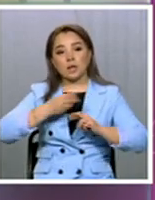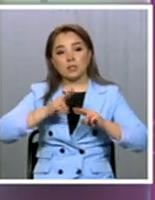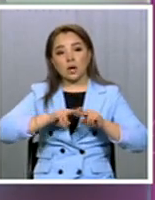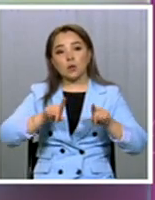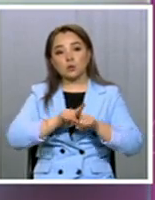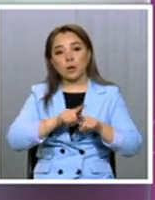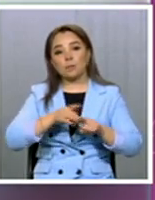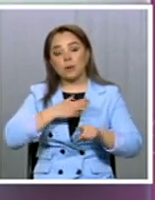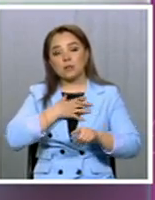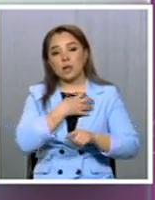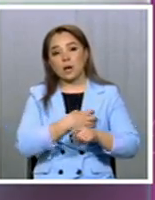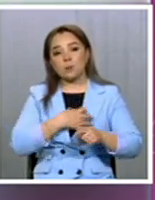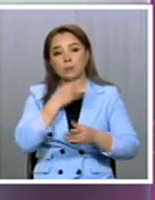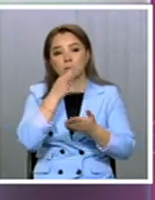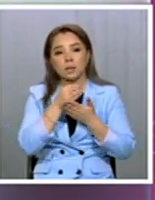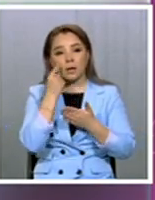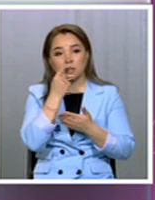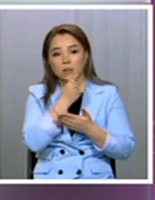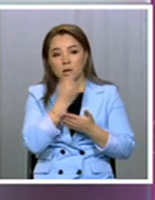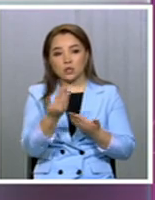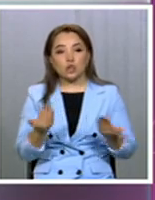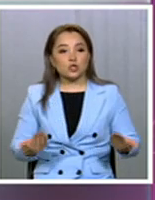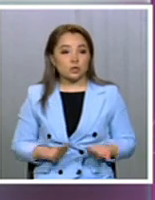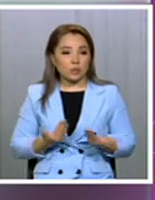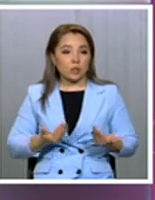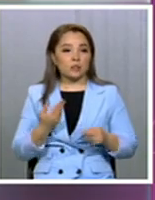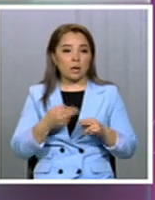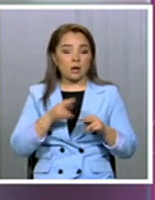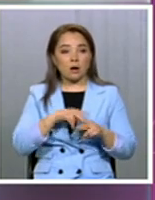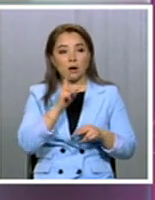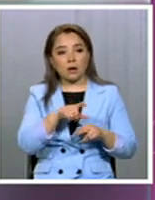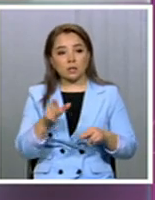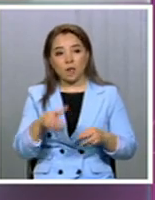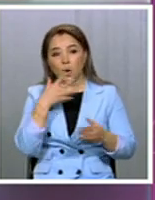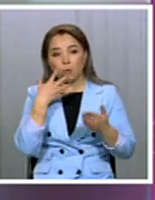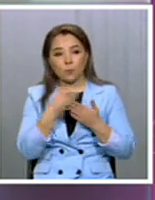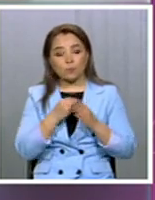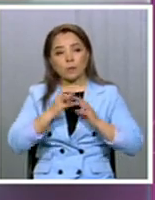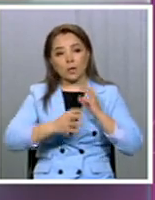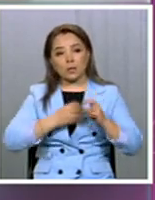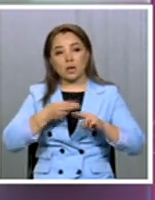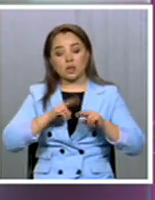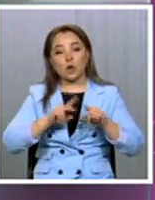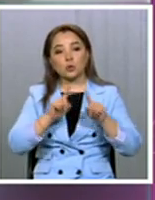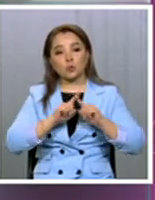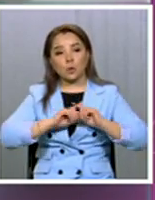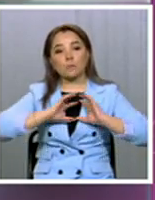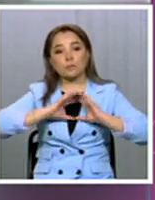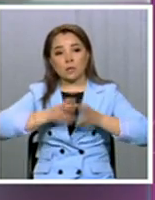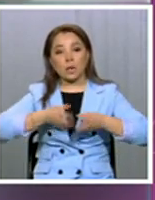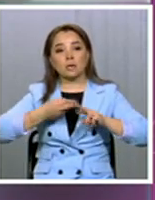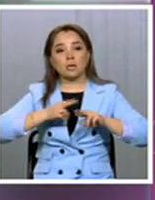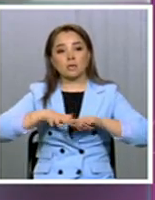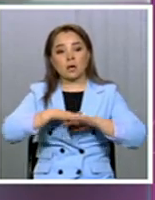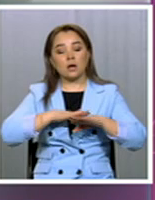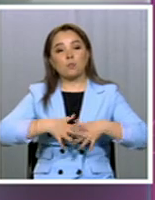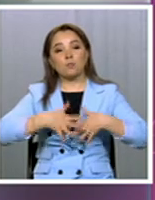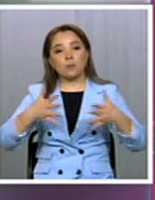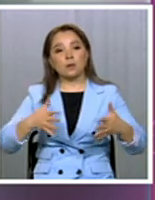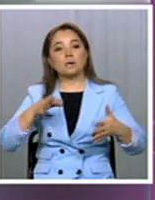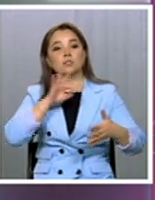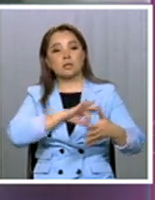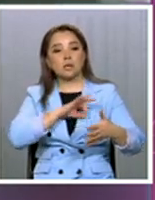болып табылады. Адам осы планетада өз қажетінен де артылатын артық ресурсты пайдаланушы жаратылыс